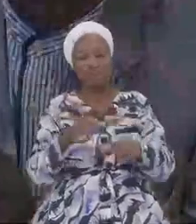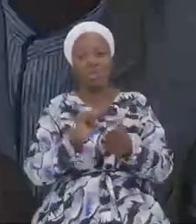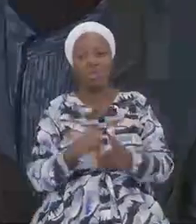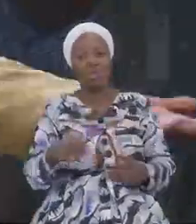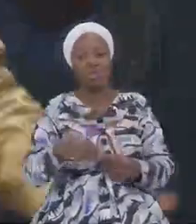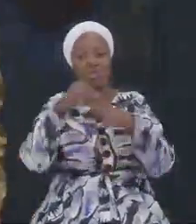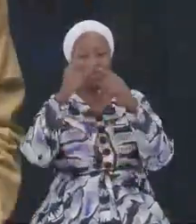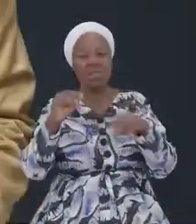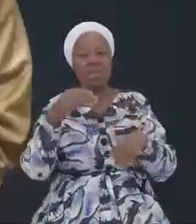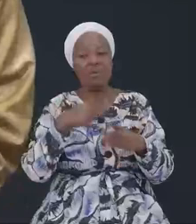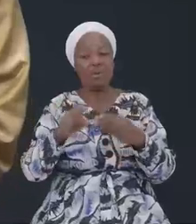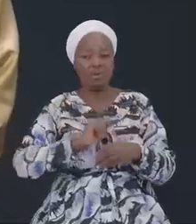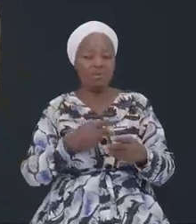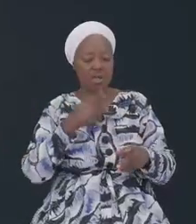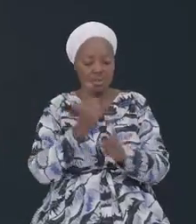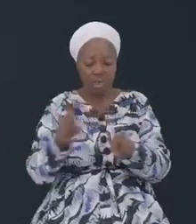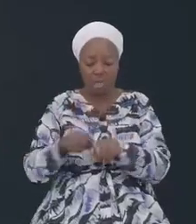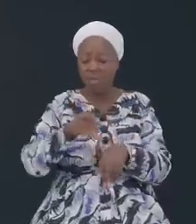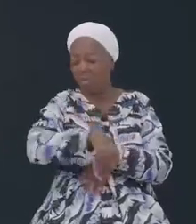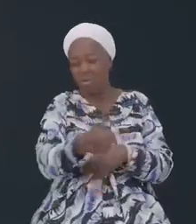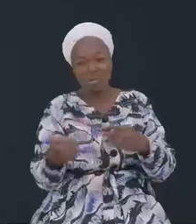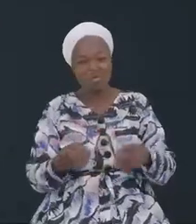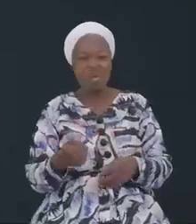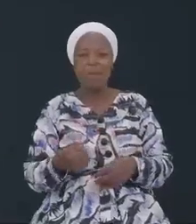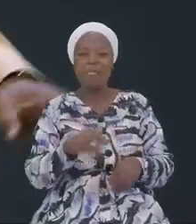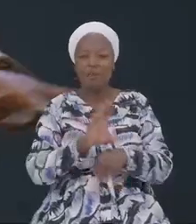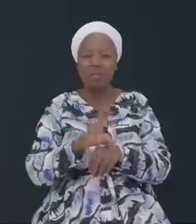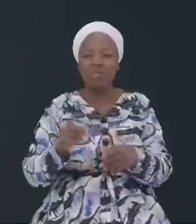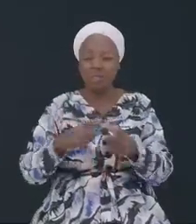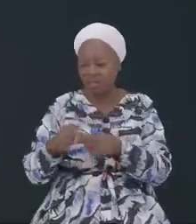alors nous sommes comme tout le monde, comme tout individu lambda.